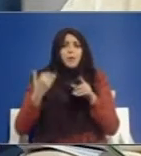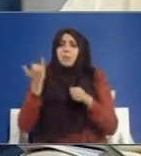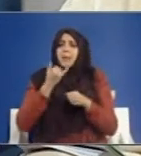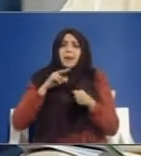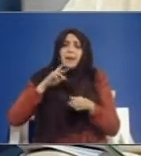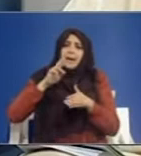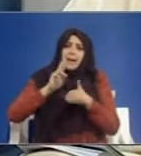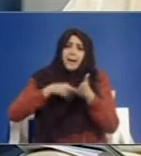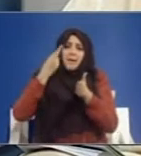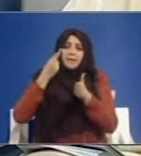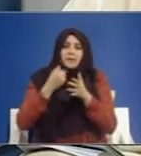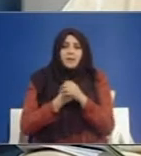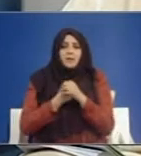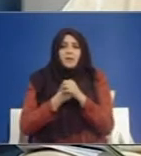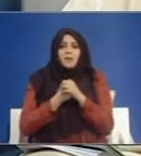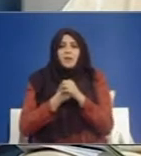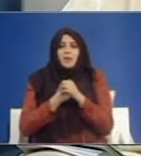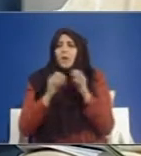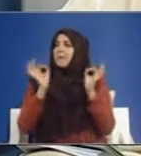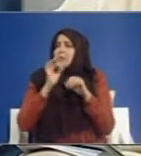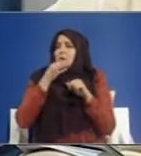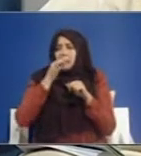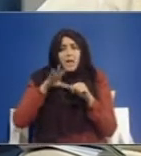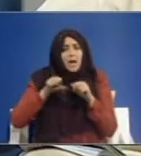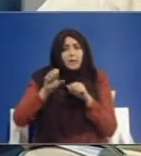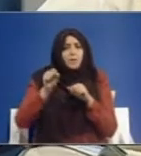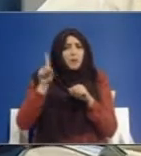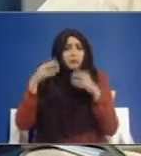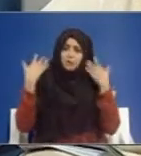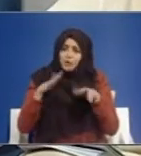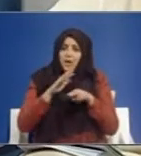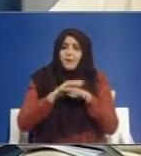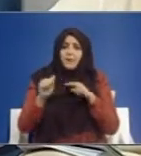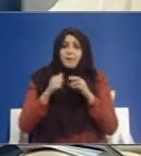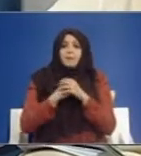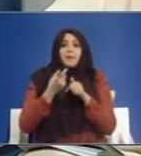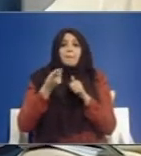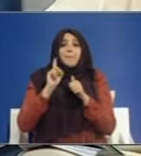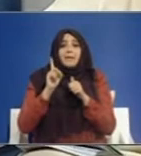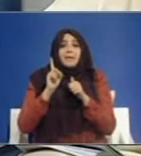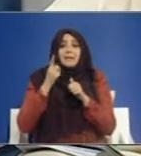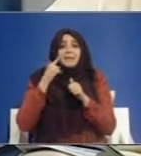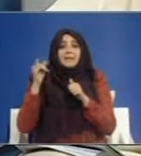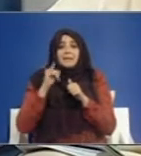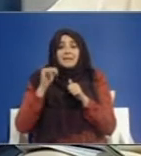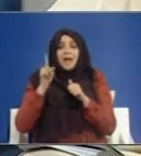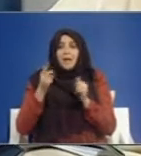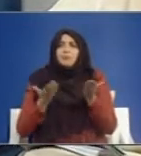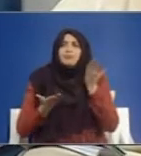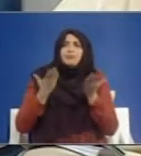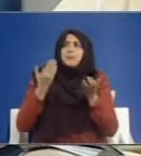صحيحة، ولا أحد يطالبها بقضائها ما دامت قد أدتها. ولكن إذا استطعت أن تقدر